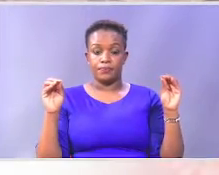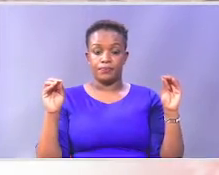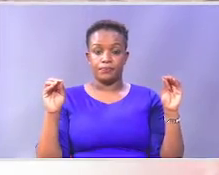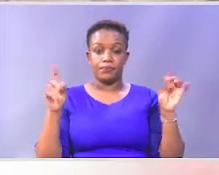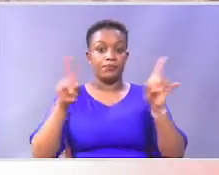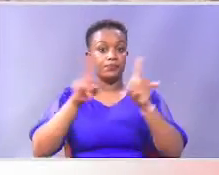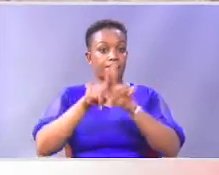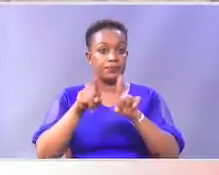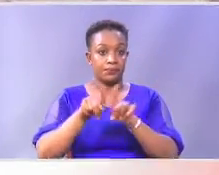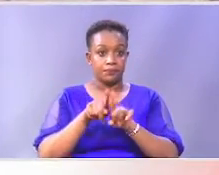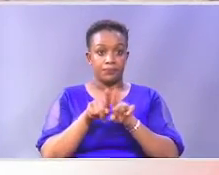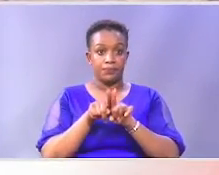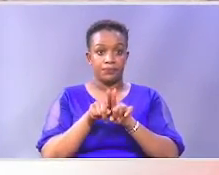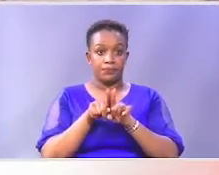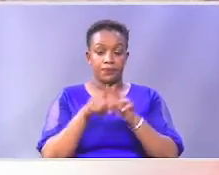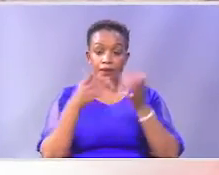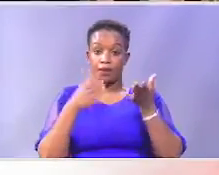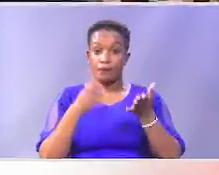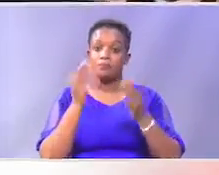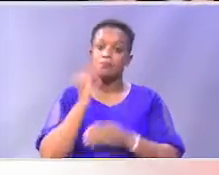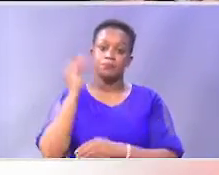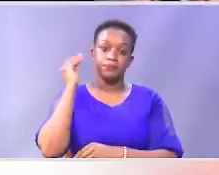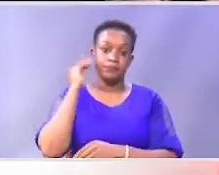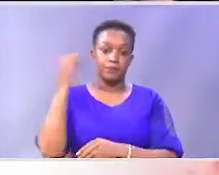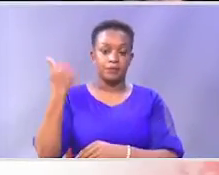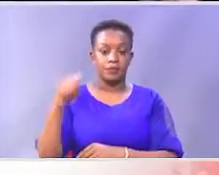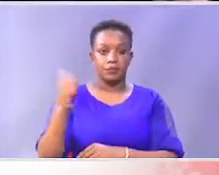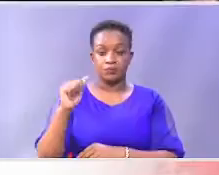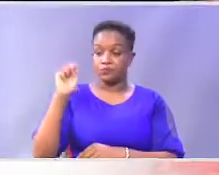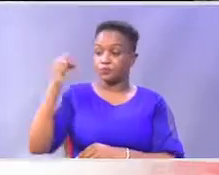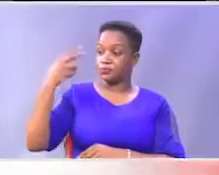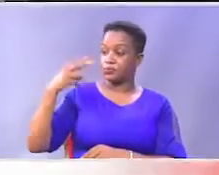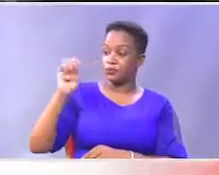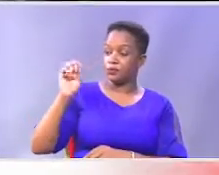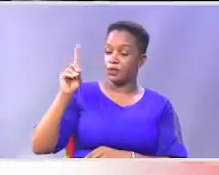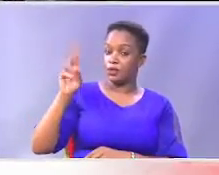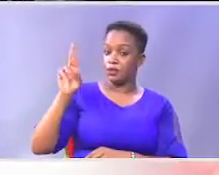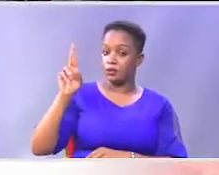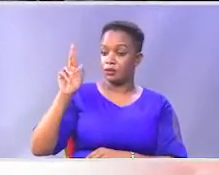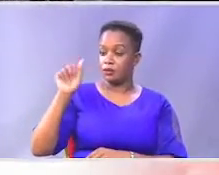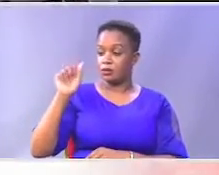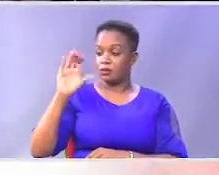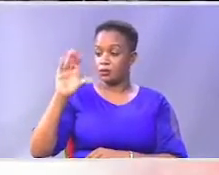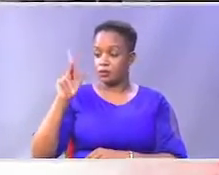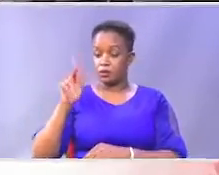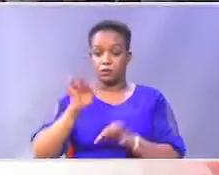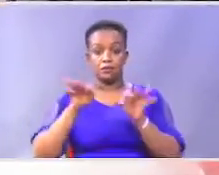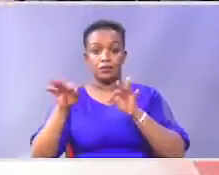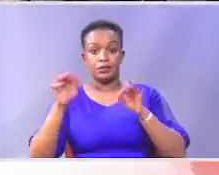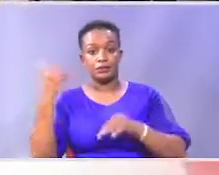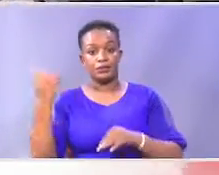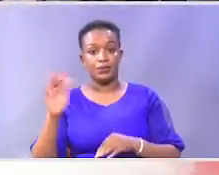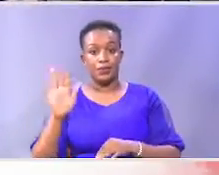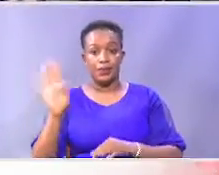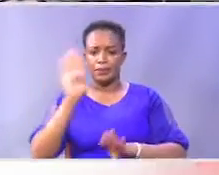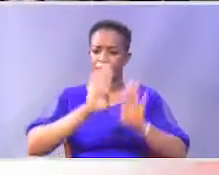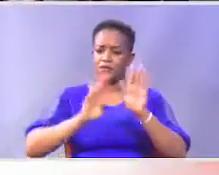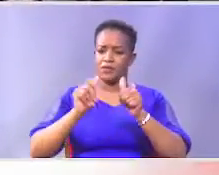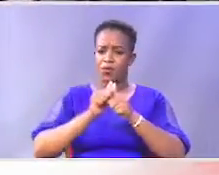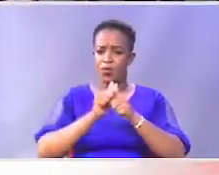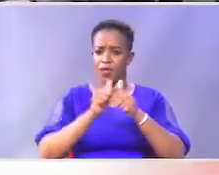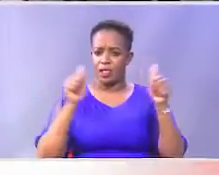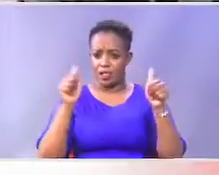Kanza huko shule lakini Haa nyumbani Bado shadrack amemtaja mwanao kuwa mtiifu na mwenye nidhamu Yai ya juu kauli